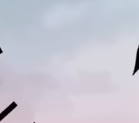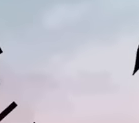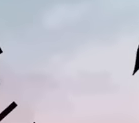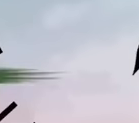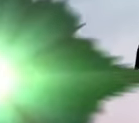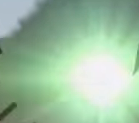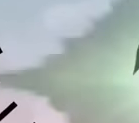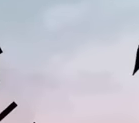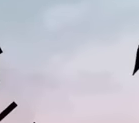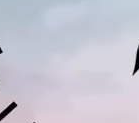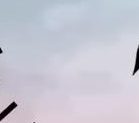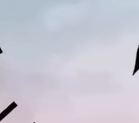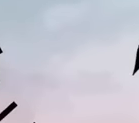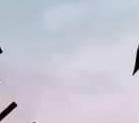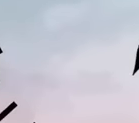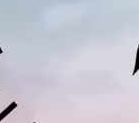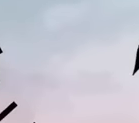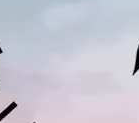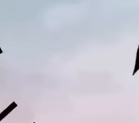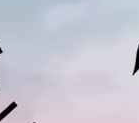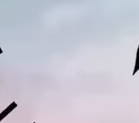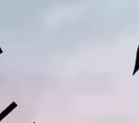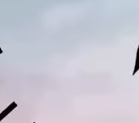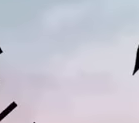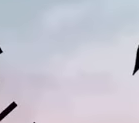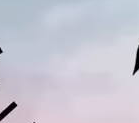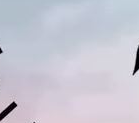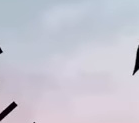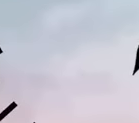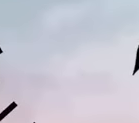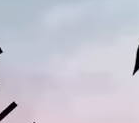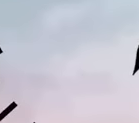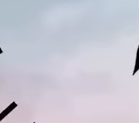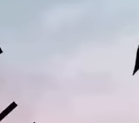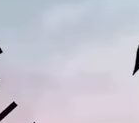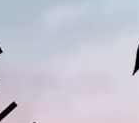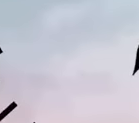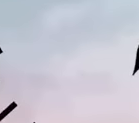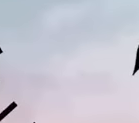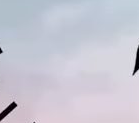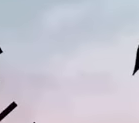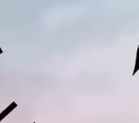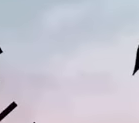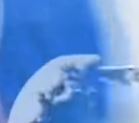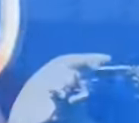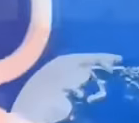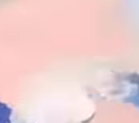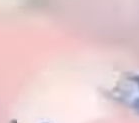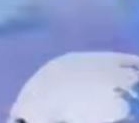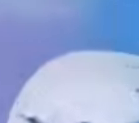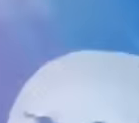Malangeni to 50,000 Malangeni today to help you with your children's education.